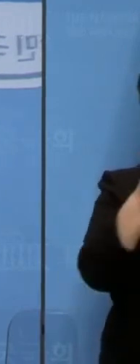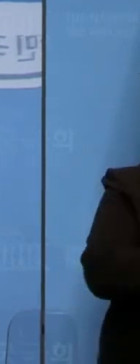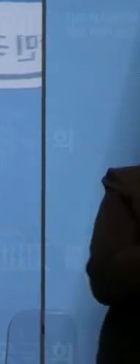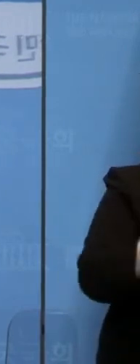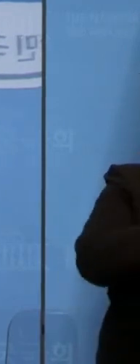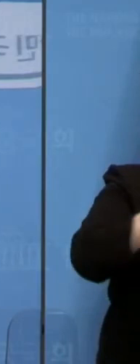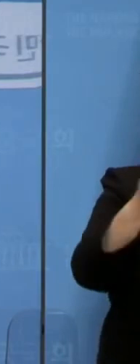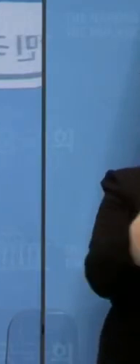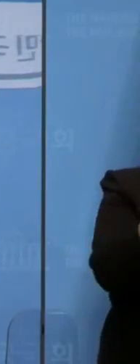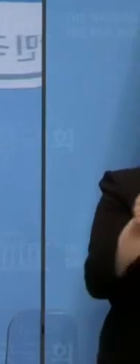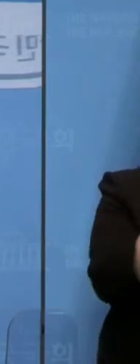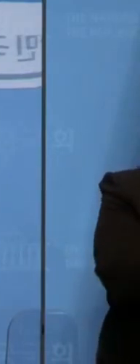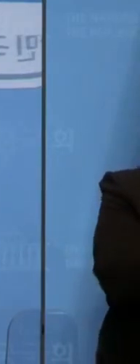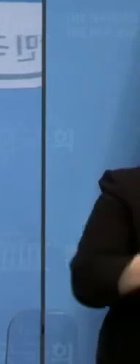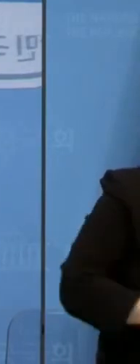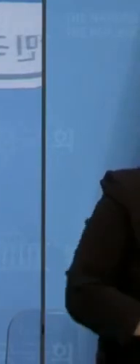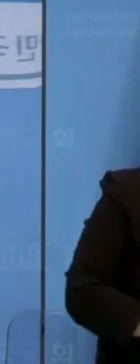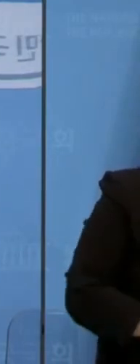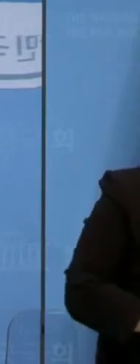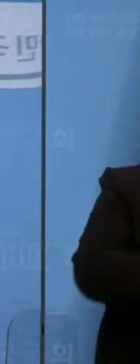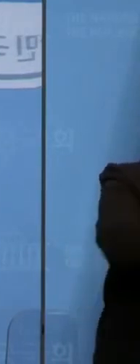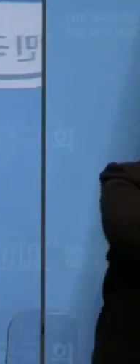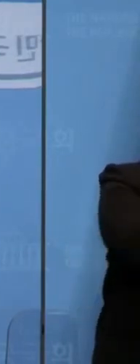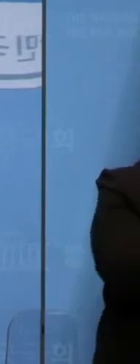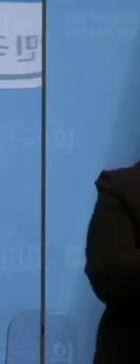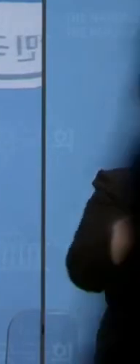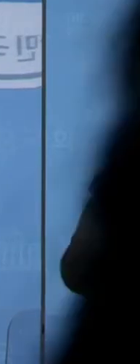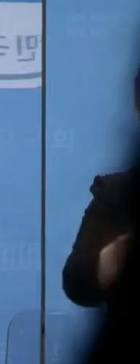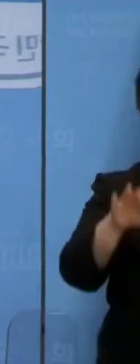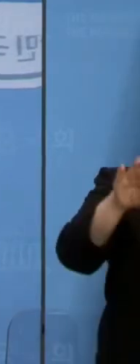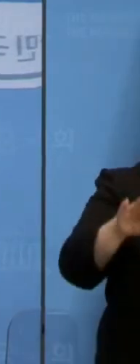정치 운동장이 기울어져도 너무 기울어져 있습니다.